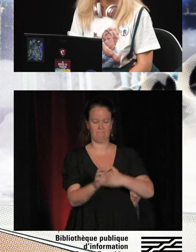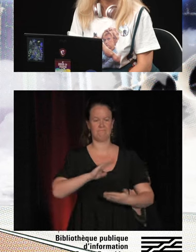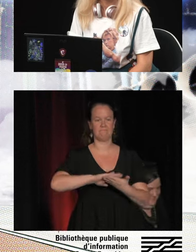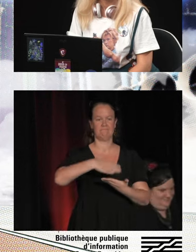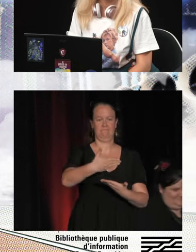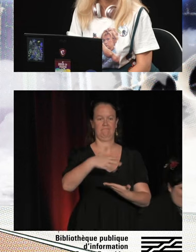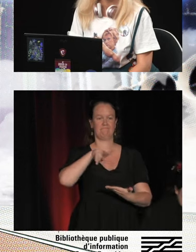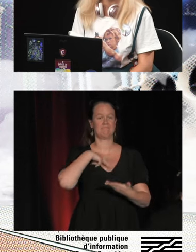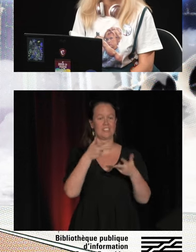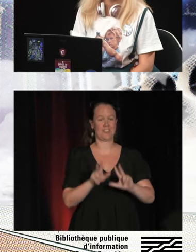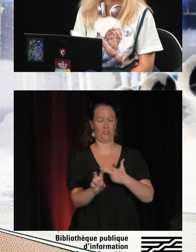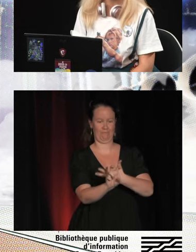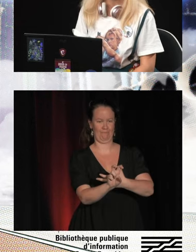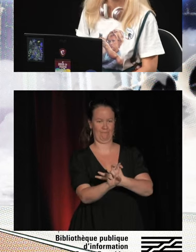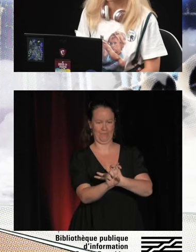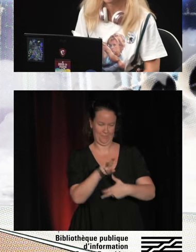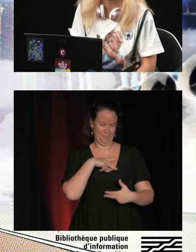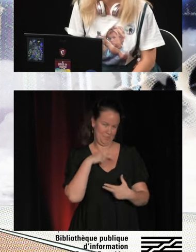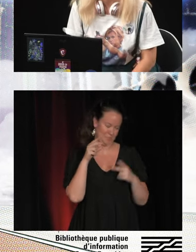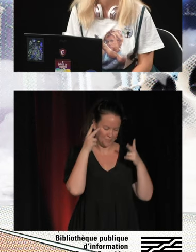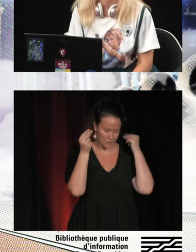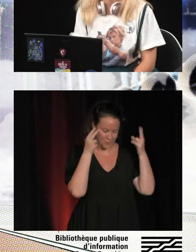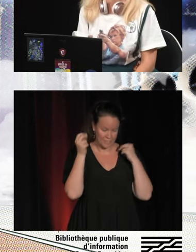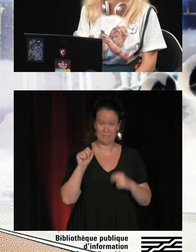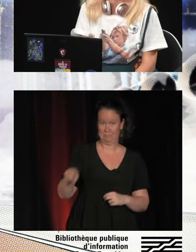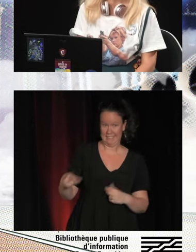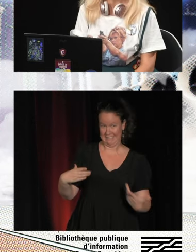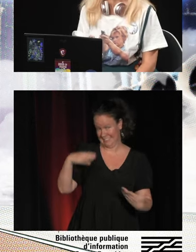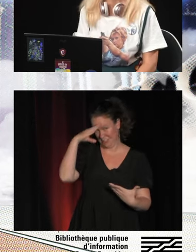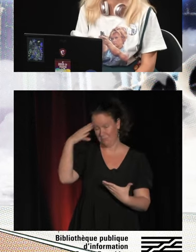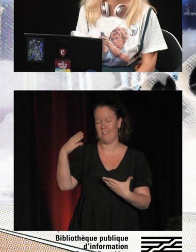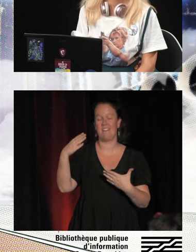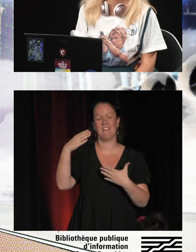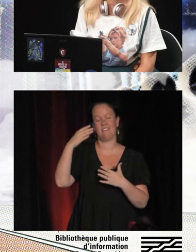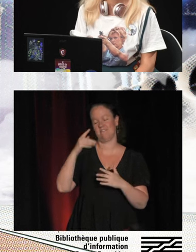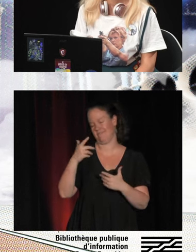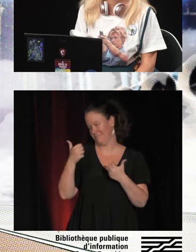Lenny, c'est mon enfant. Hop là ! Ah, ça, c'est Super Mario World qui commence.